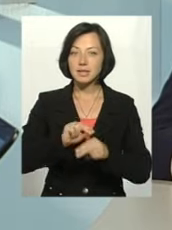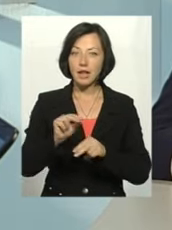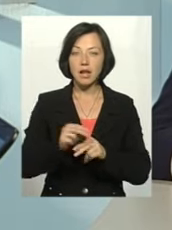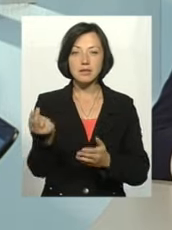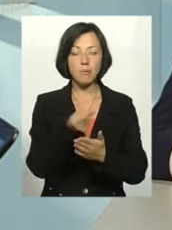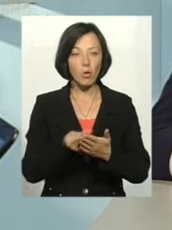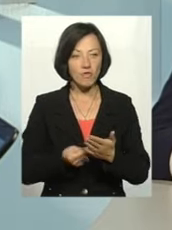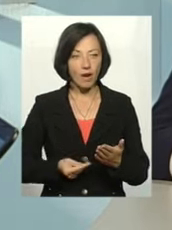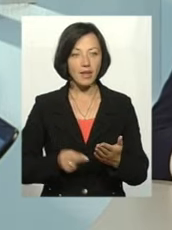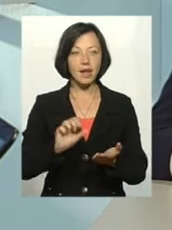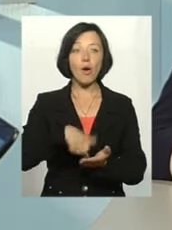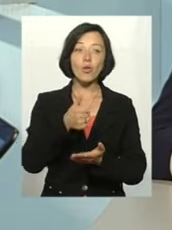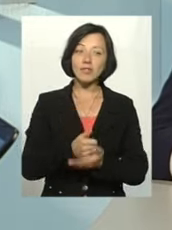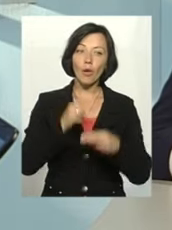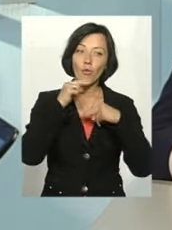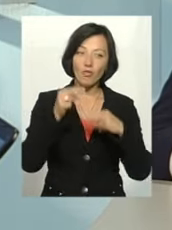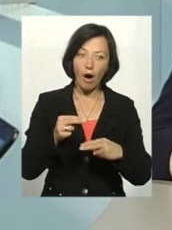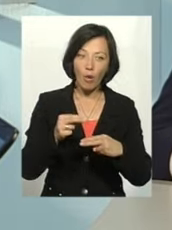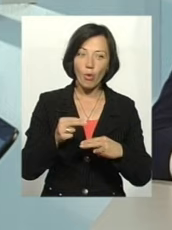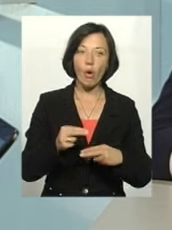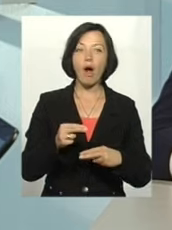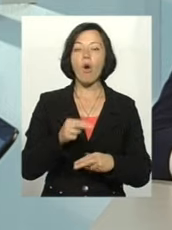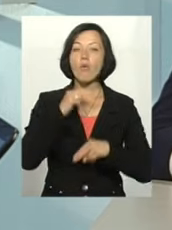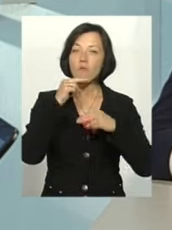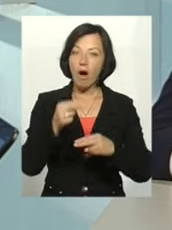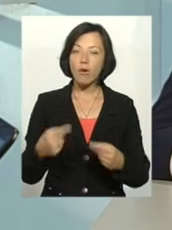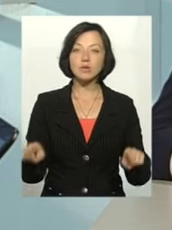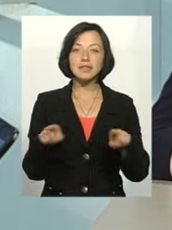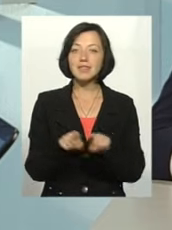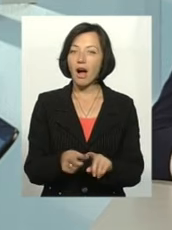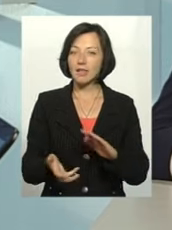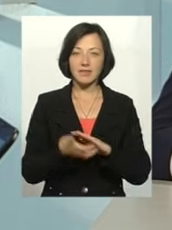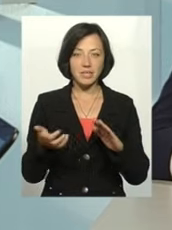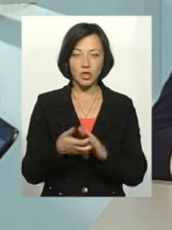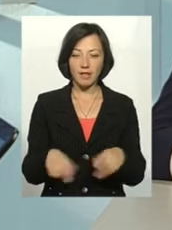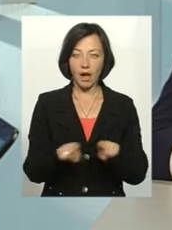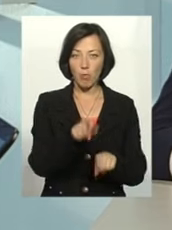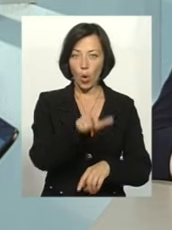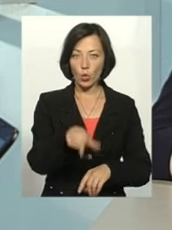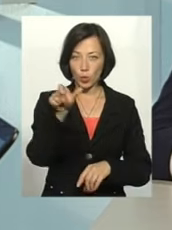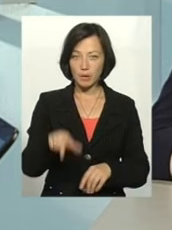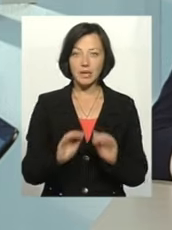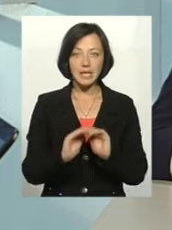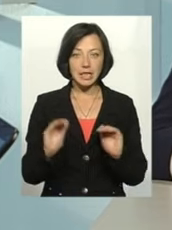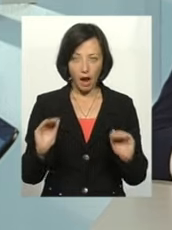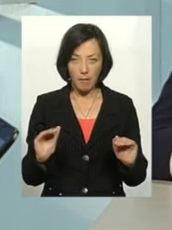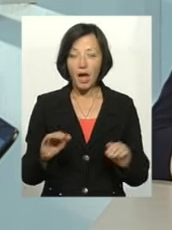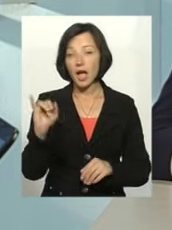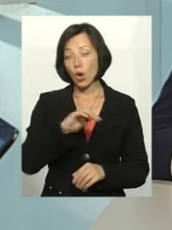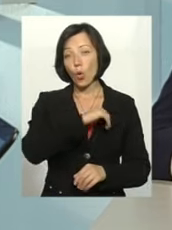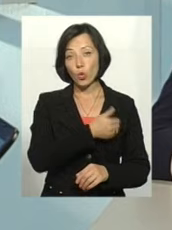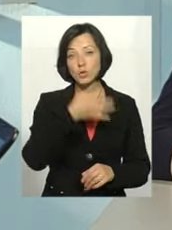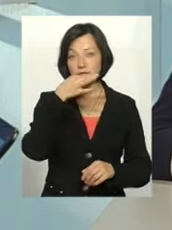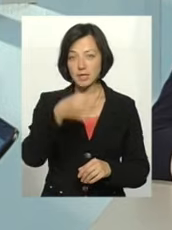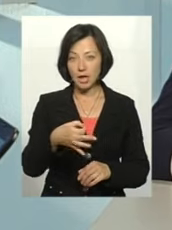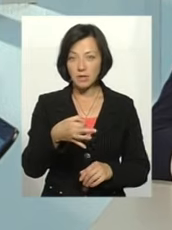малювання. А головне – увагу. Увагу, яка так не вистачає таким людям, таким діткам. І хочу сказати, що